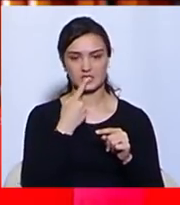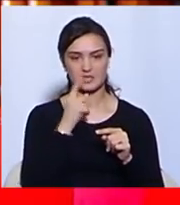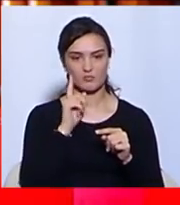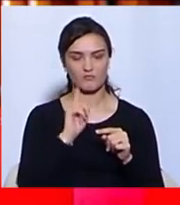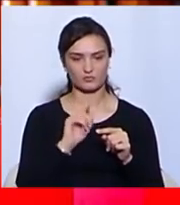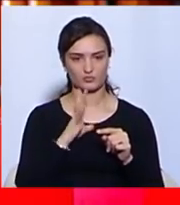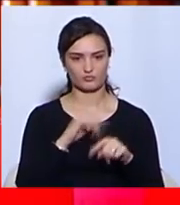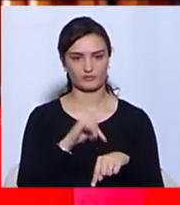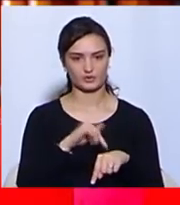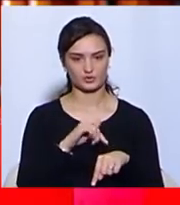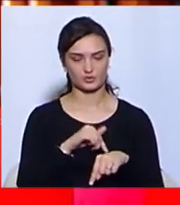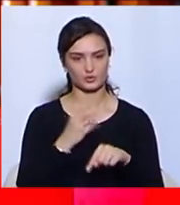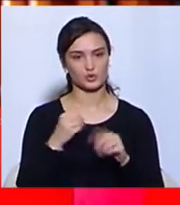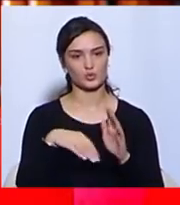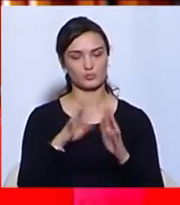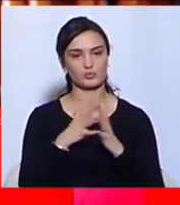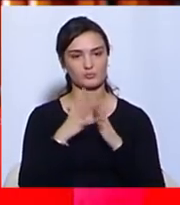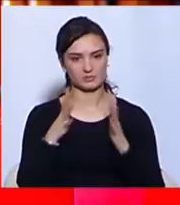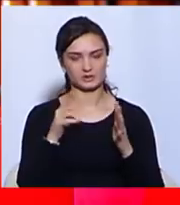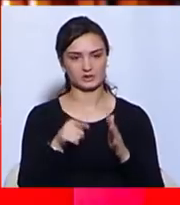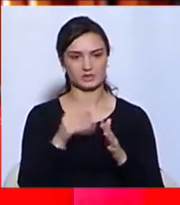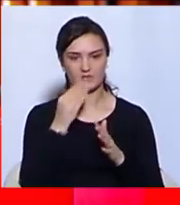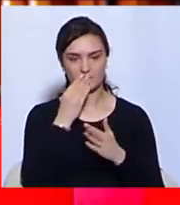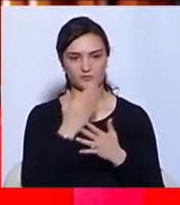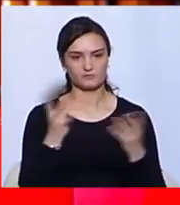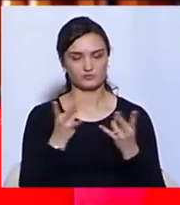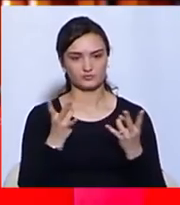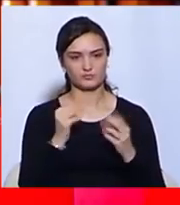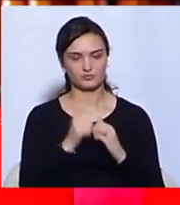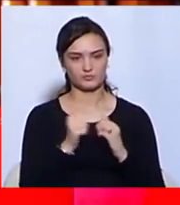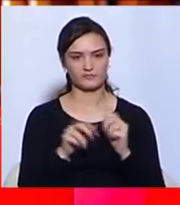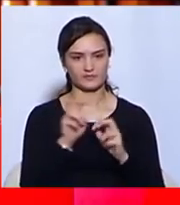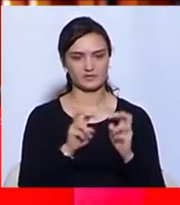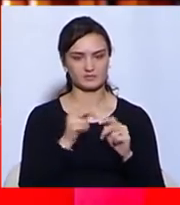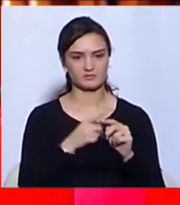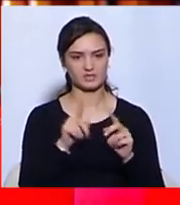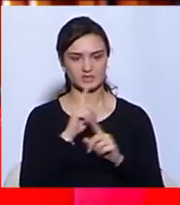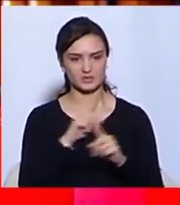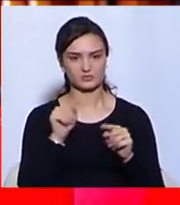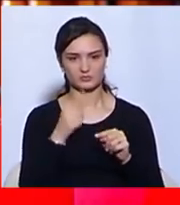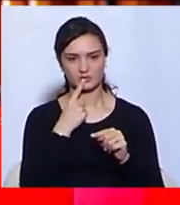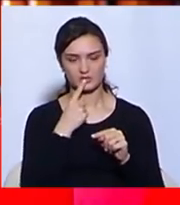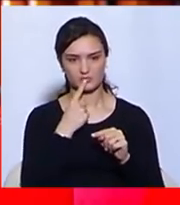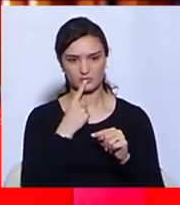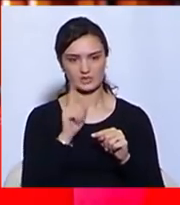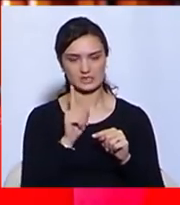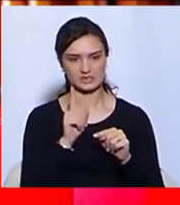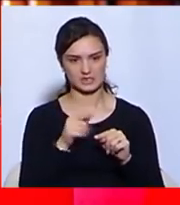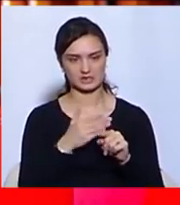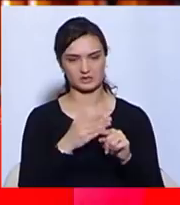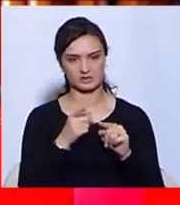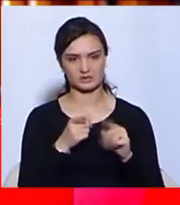საგემოვნო კომფორტი ვიგრძნოთ. ცოტა უფრო მეტად შეკმაზული საკვები გვჭირდება და სულ ვეძებთ აი ამ რაღაცა განსაკუთრებულ გემოს. რაც